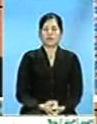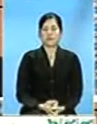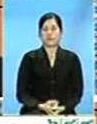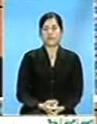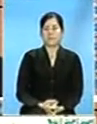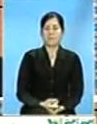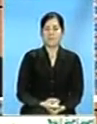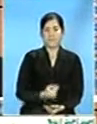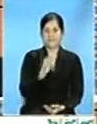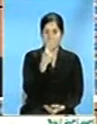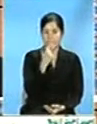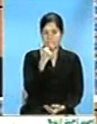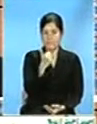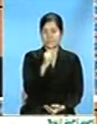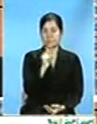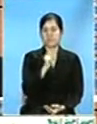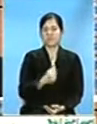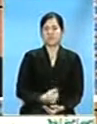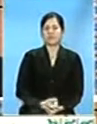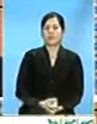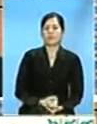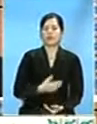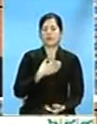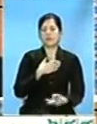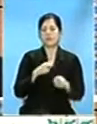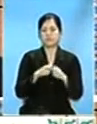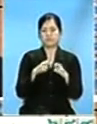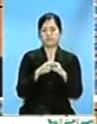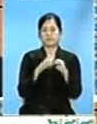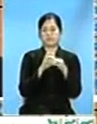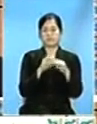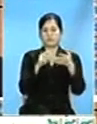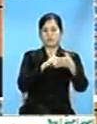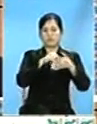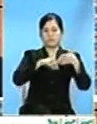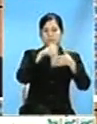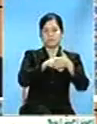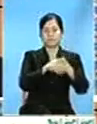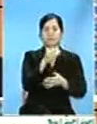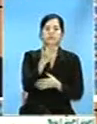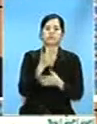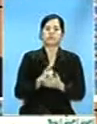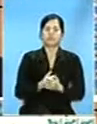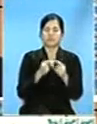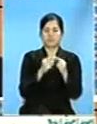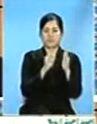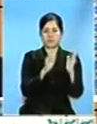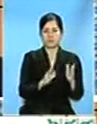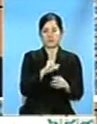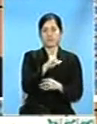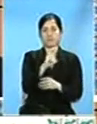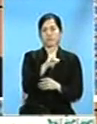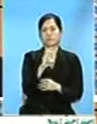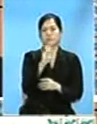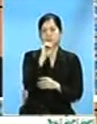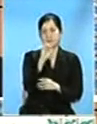ท่านก็ไปดูได้ครับว่าผมก็ไม่ได้มีปัญหากับการเลือกตั้งในส่วนของ200คนที่ท่านได้กำหนดม